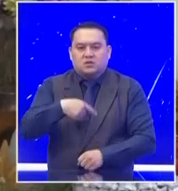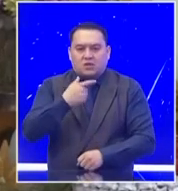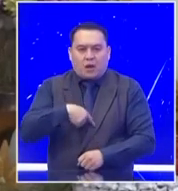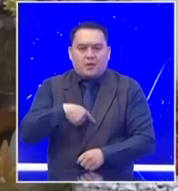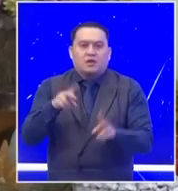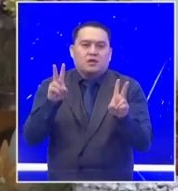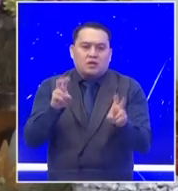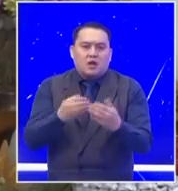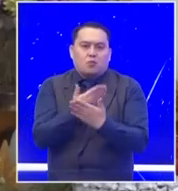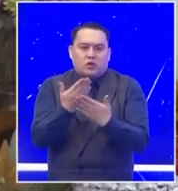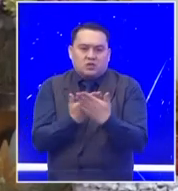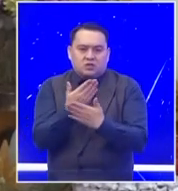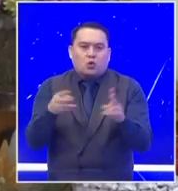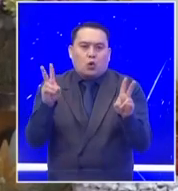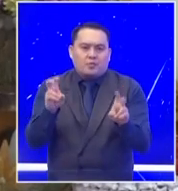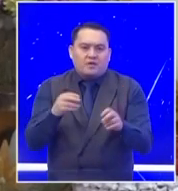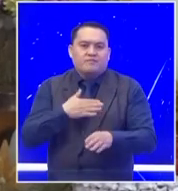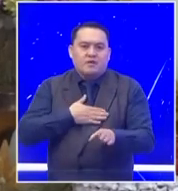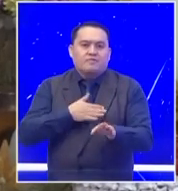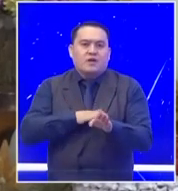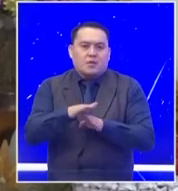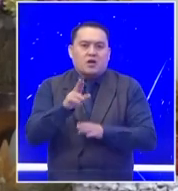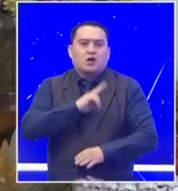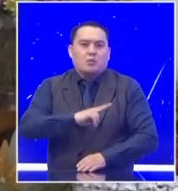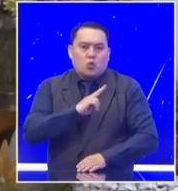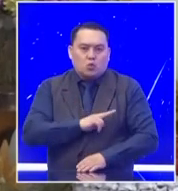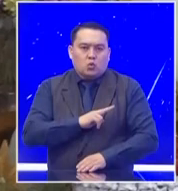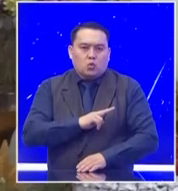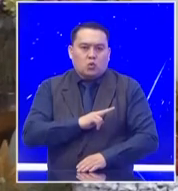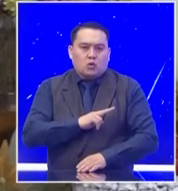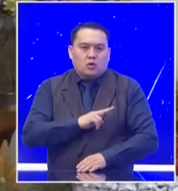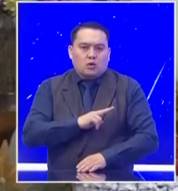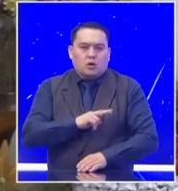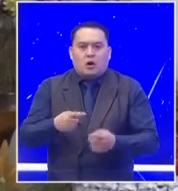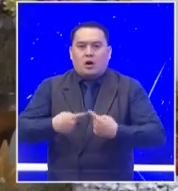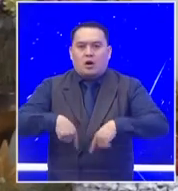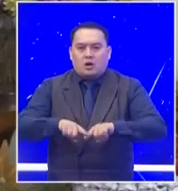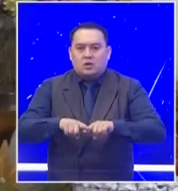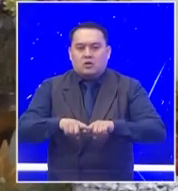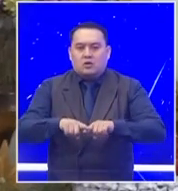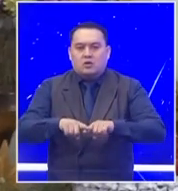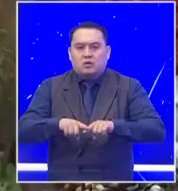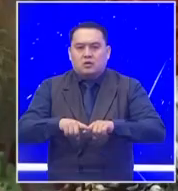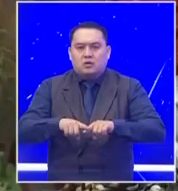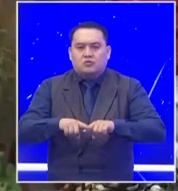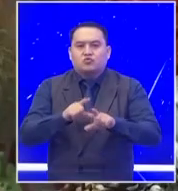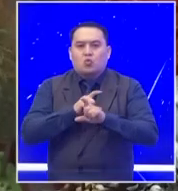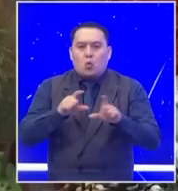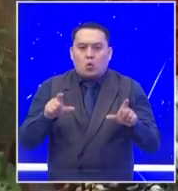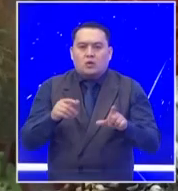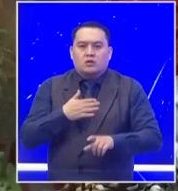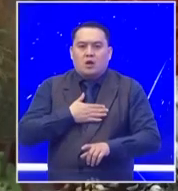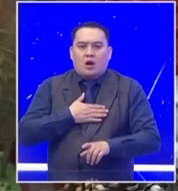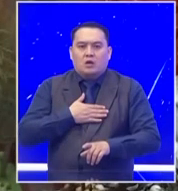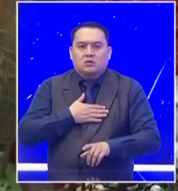тему экологии, мы выполняем определенную работу по озеленению школы. Учащиеся нашей школы